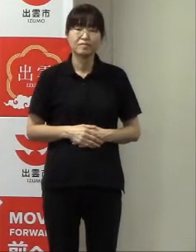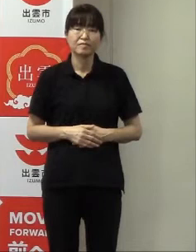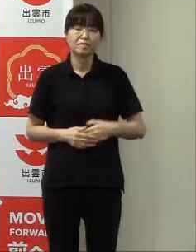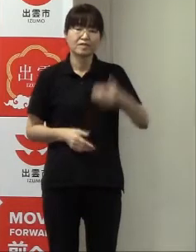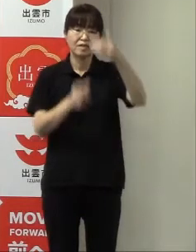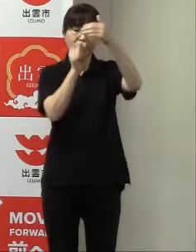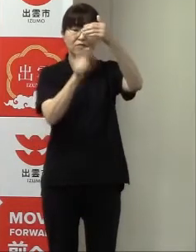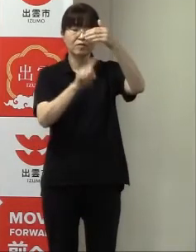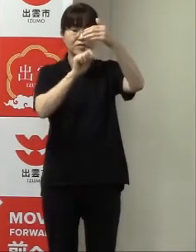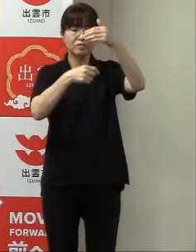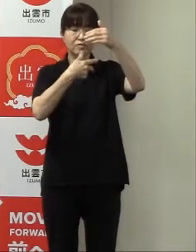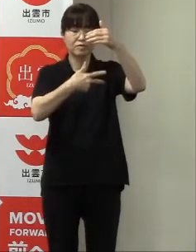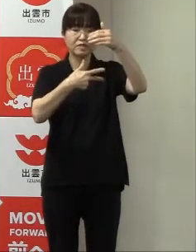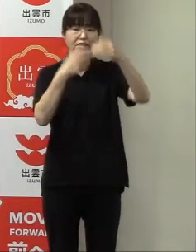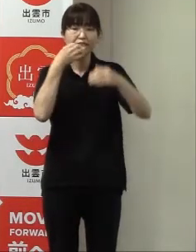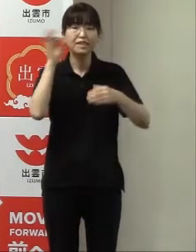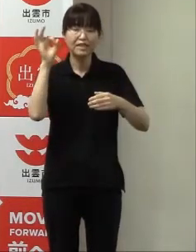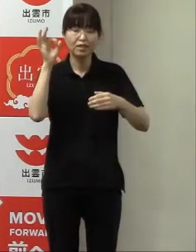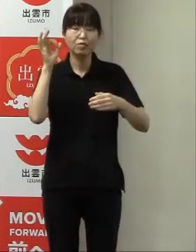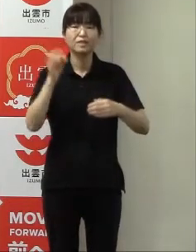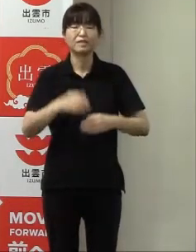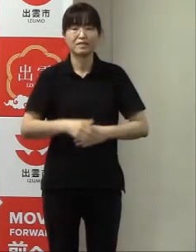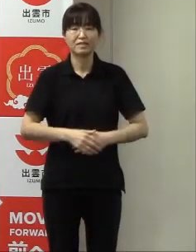17日金曜日にですね、